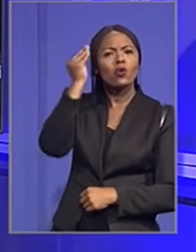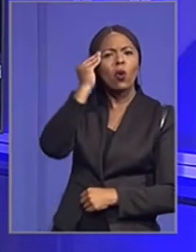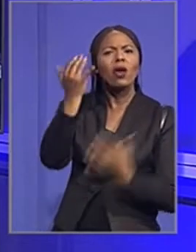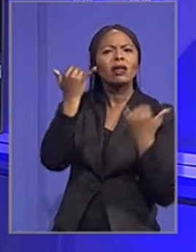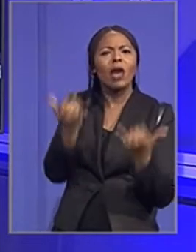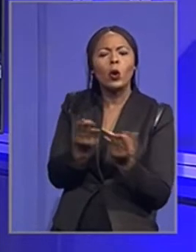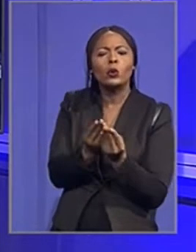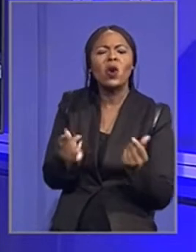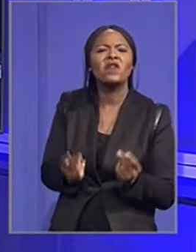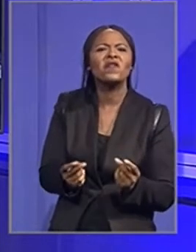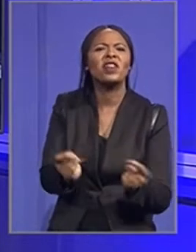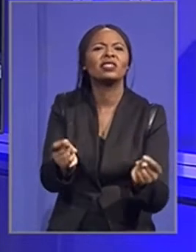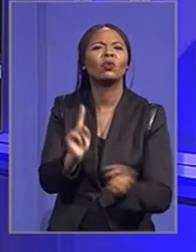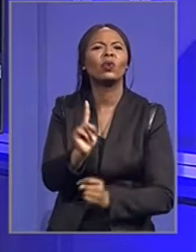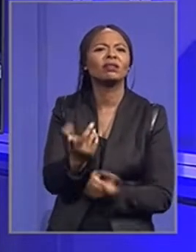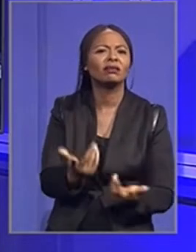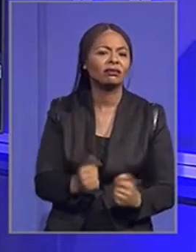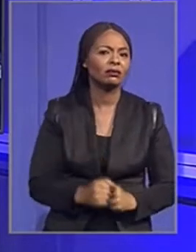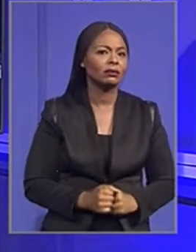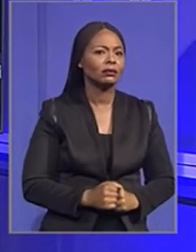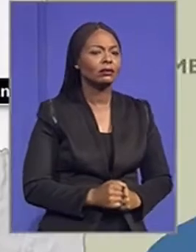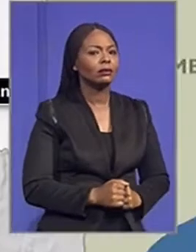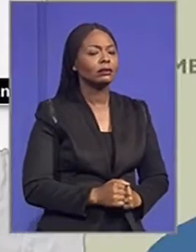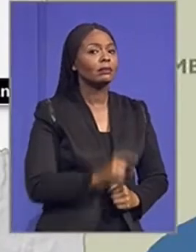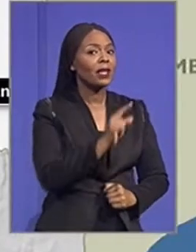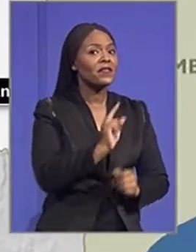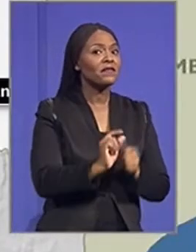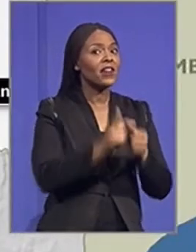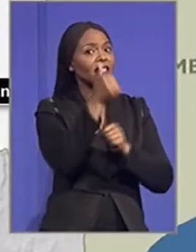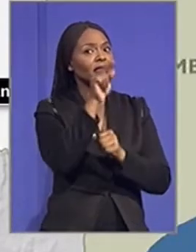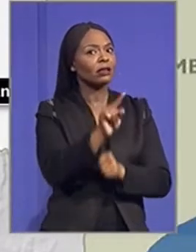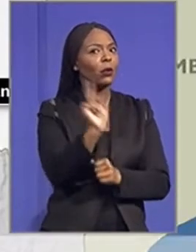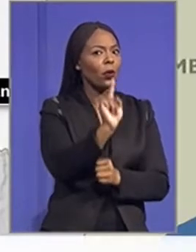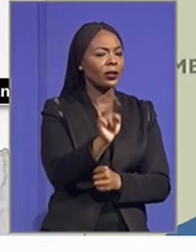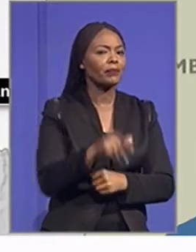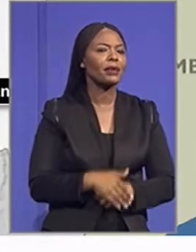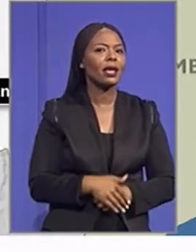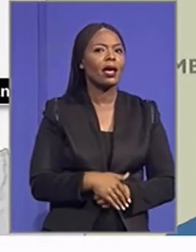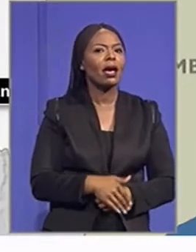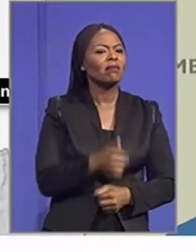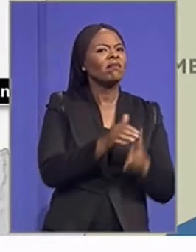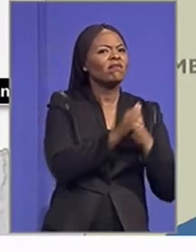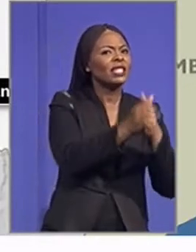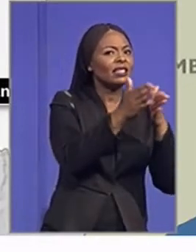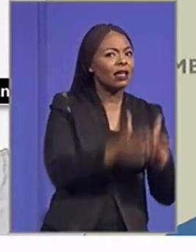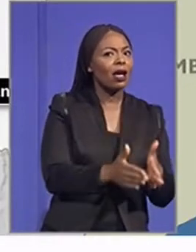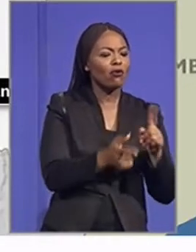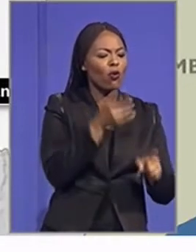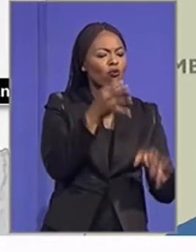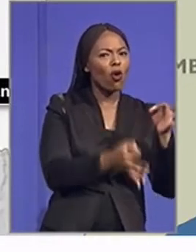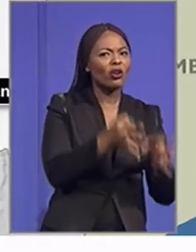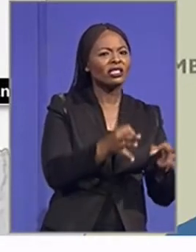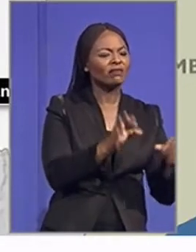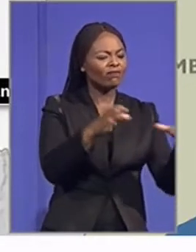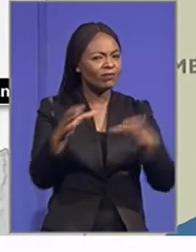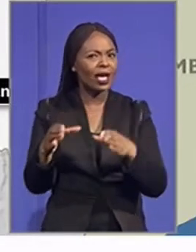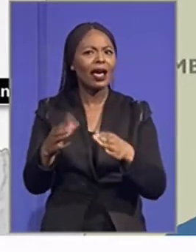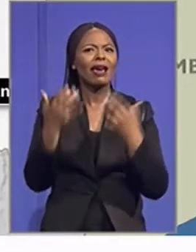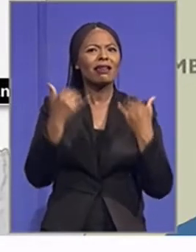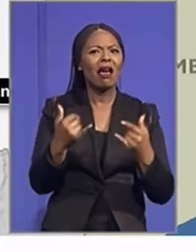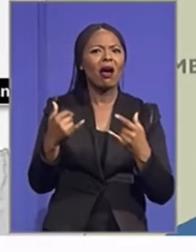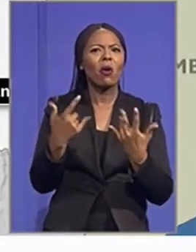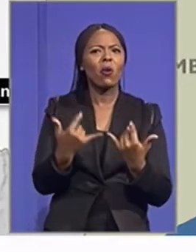etswang ka kopanelo ho thusa? Sa mathomo ke hore baetapele ba mekgatlo ya dipolotiki mo Afrika Borwa ba tlogele ho